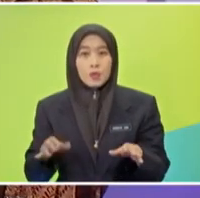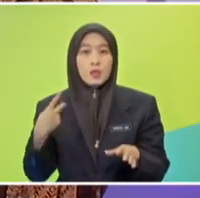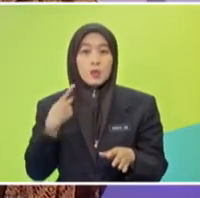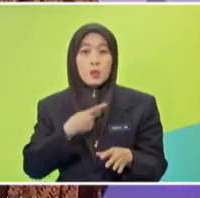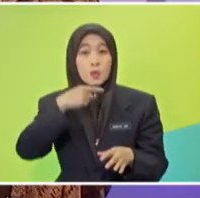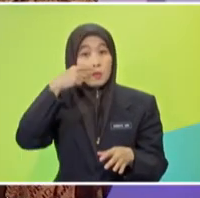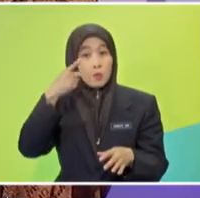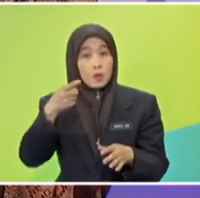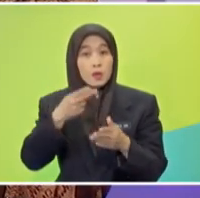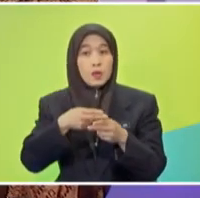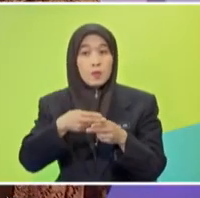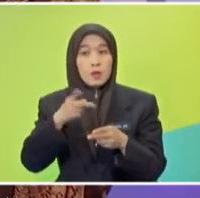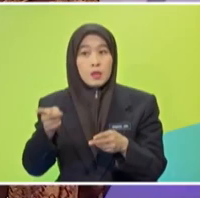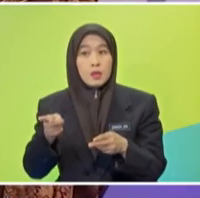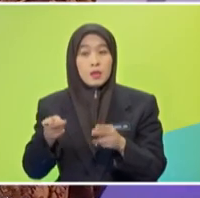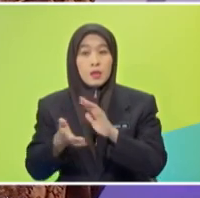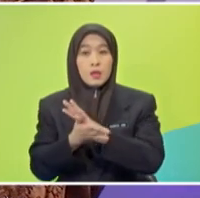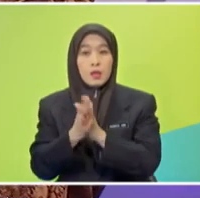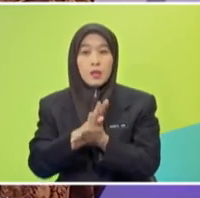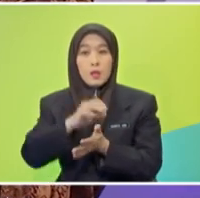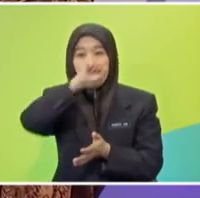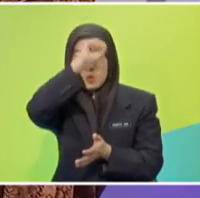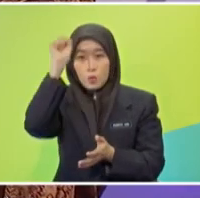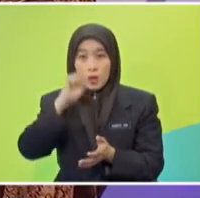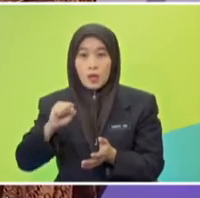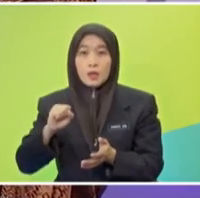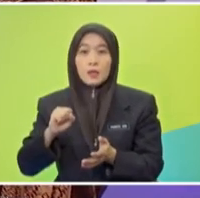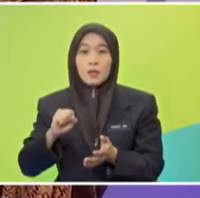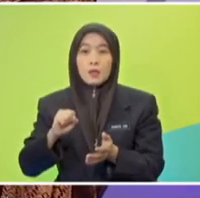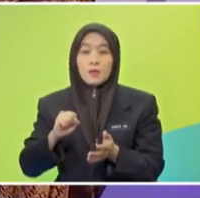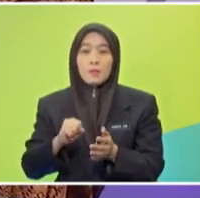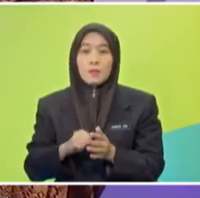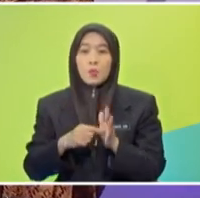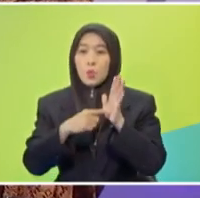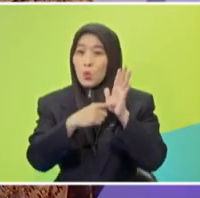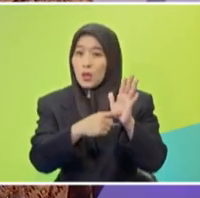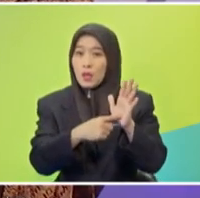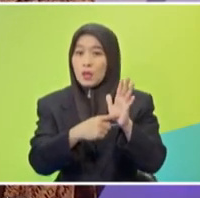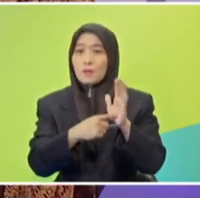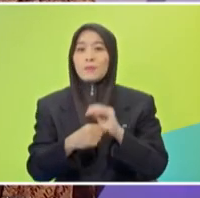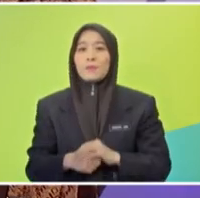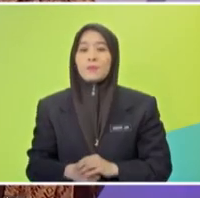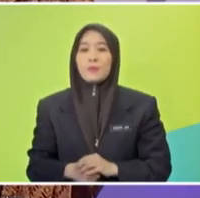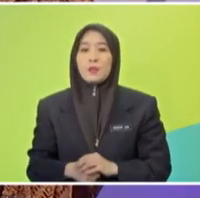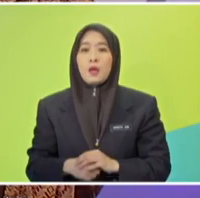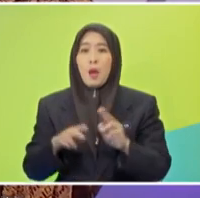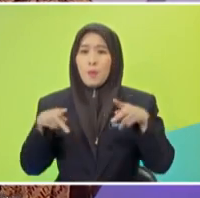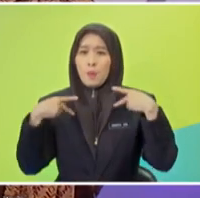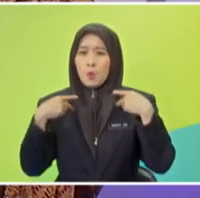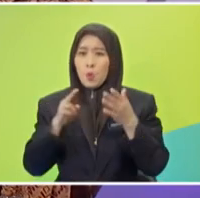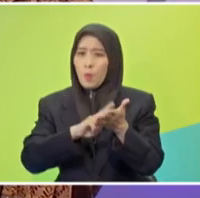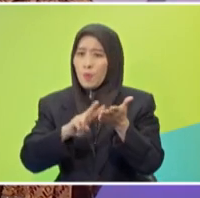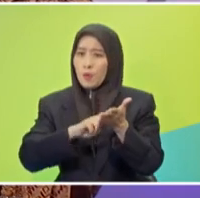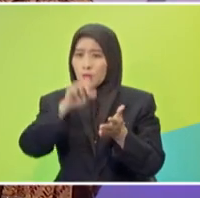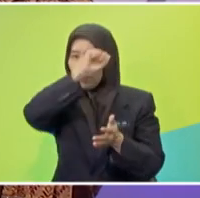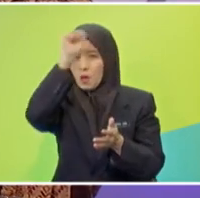jadi ah soalnya akan dipaparkan dan namun soalan dan